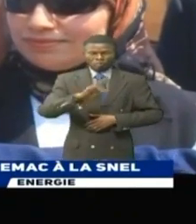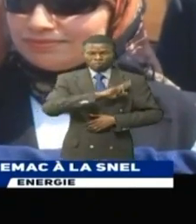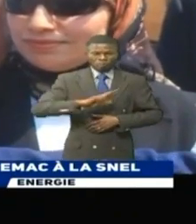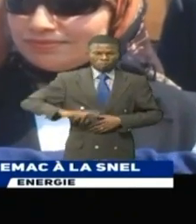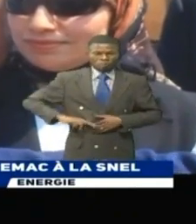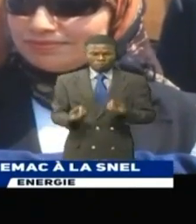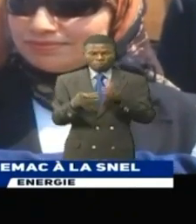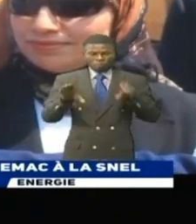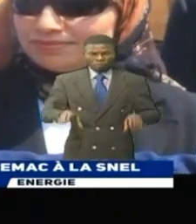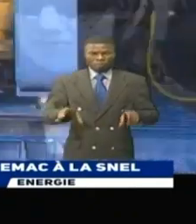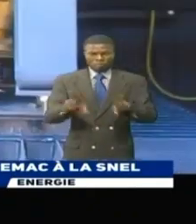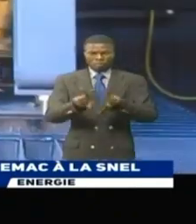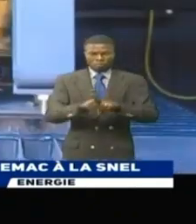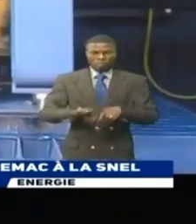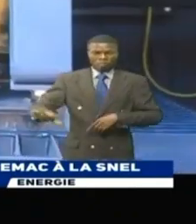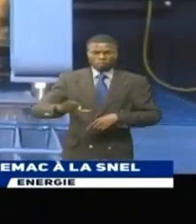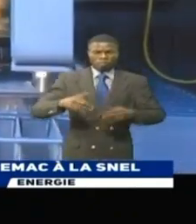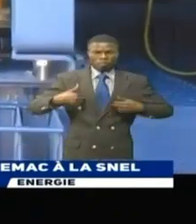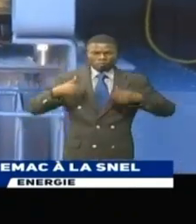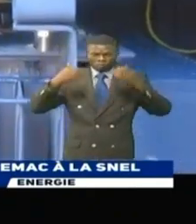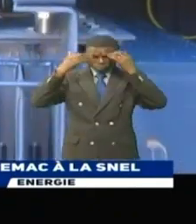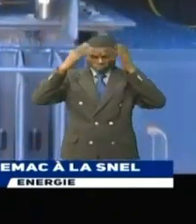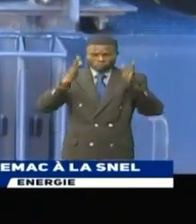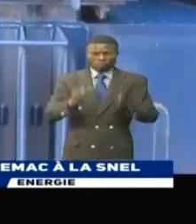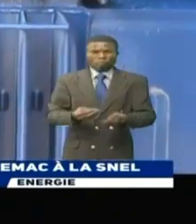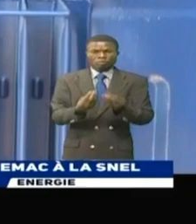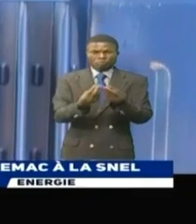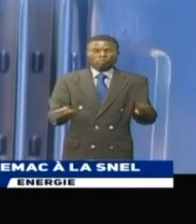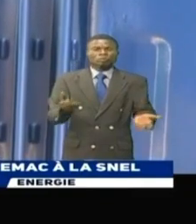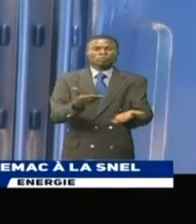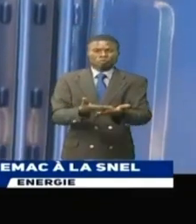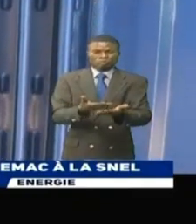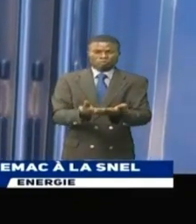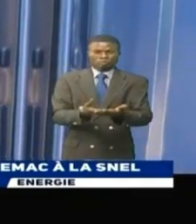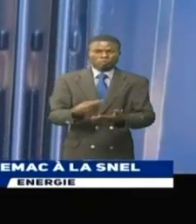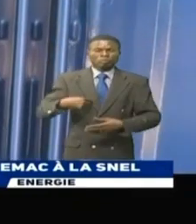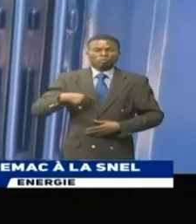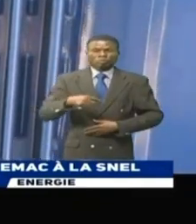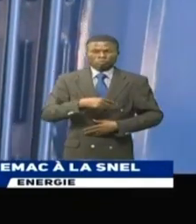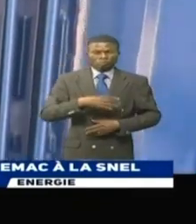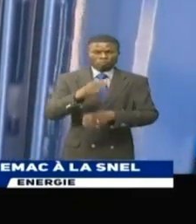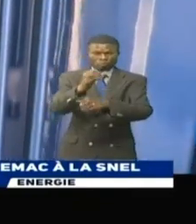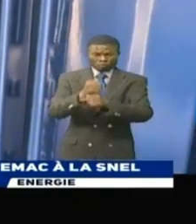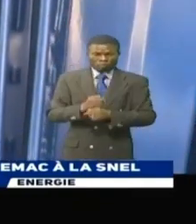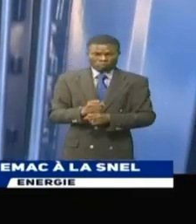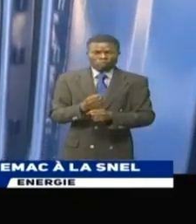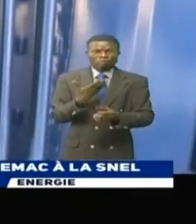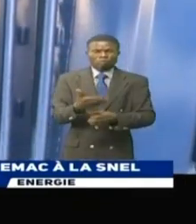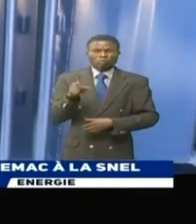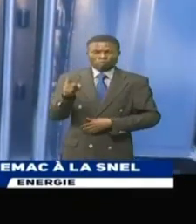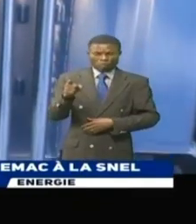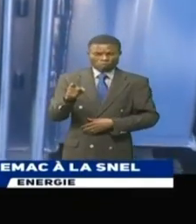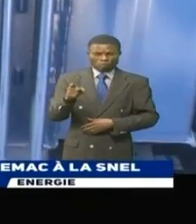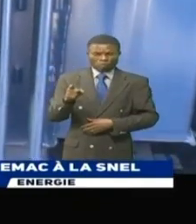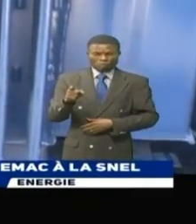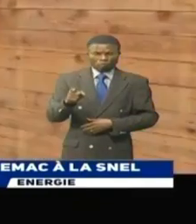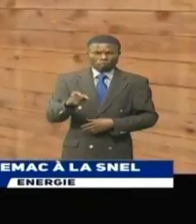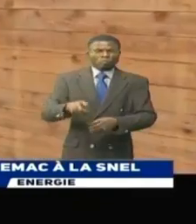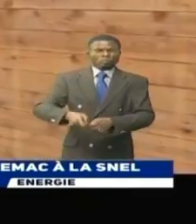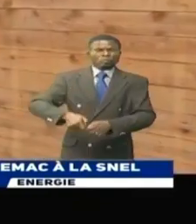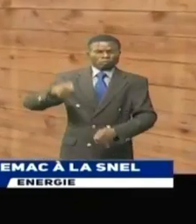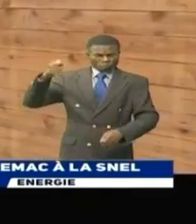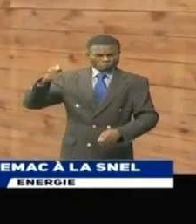République sœur d'Égypte. Aujourd'hui, ça portait des fruits. Nous avions reçu précédemment 2 pièces identiques, des cabines